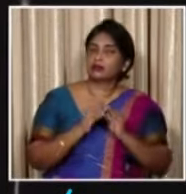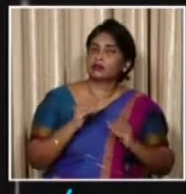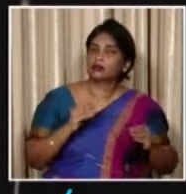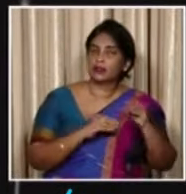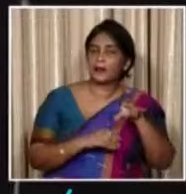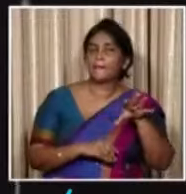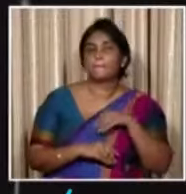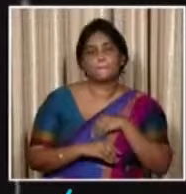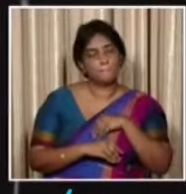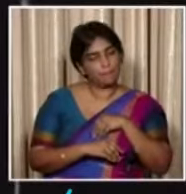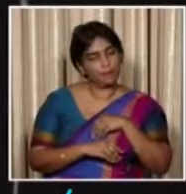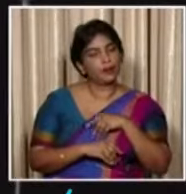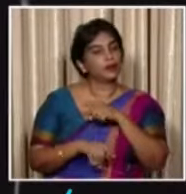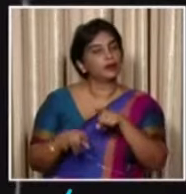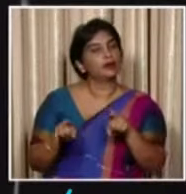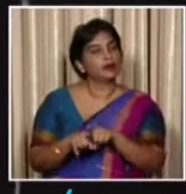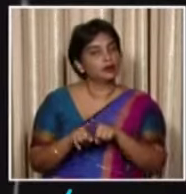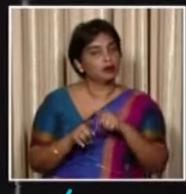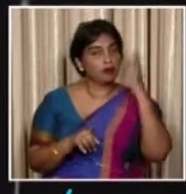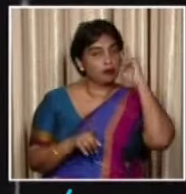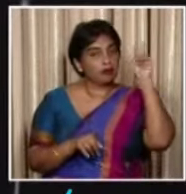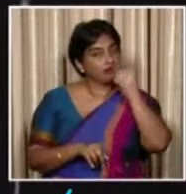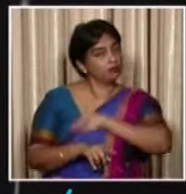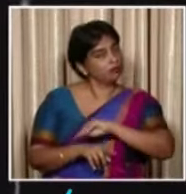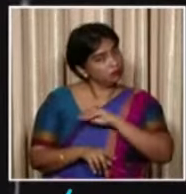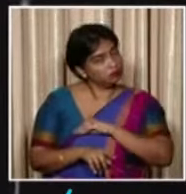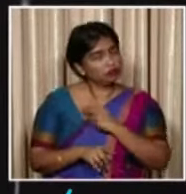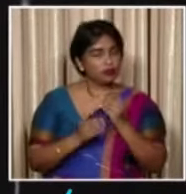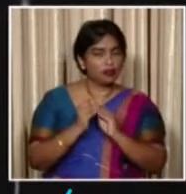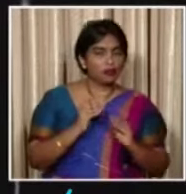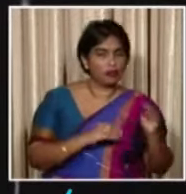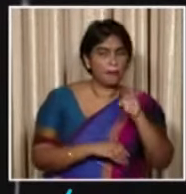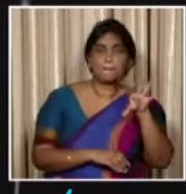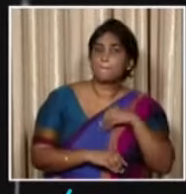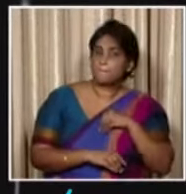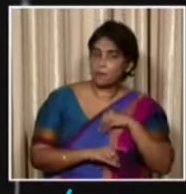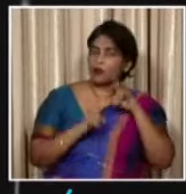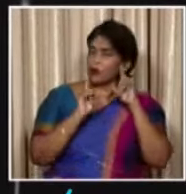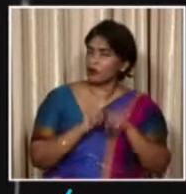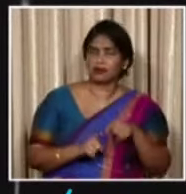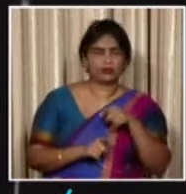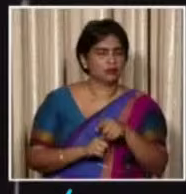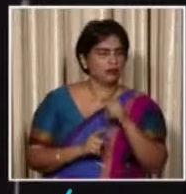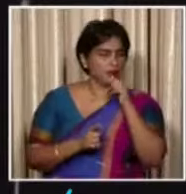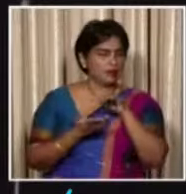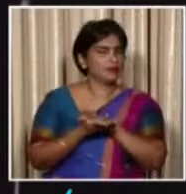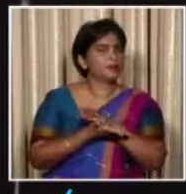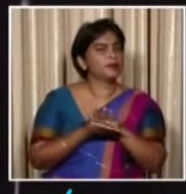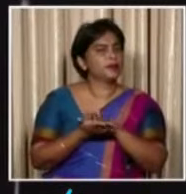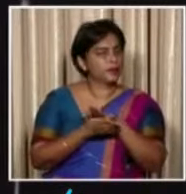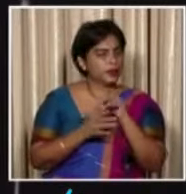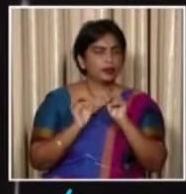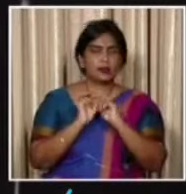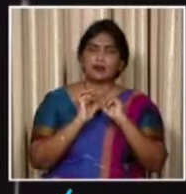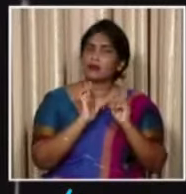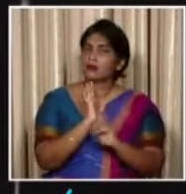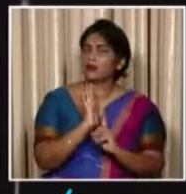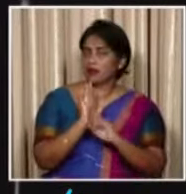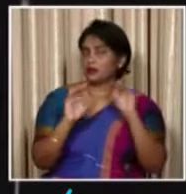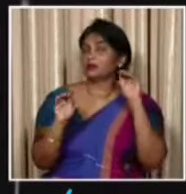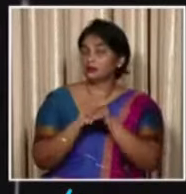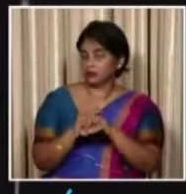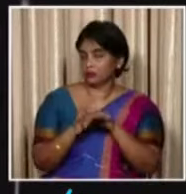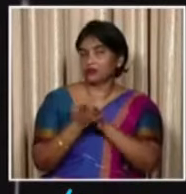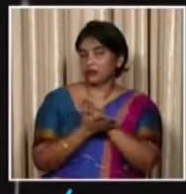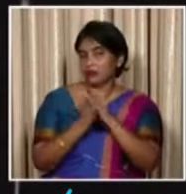පිළිගන්න වෙනවා. එහෙමනම් එතකොට ගණිකා වෘත්තිය කියන එක වක්‍රව පිළිගන්න වෙනවා. ඒ නිසා මේව ඉතා පැහැදිලිව මේ පනතේ සඳහන් වෙන්න ඕනේ. එතකොට